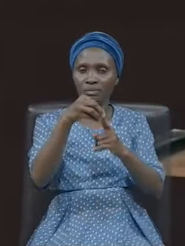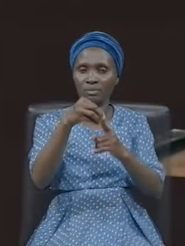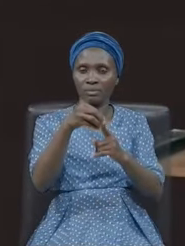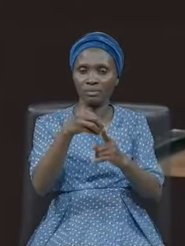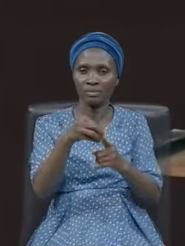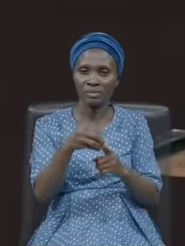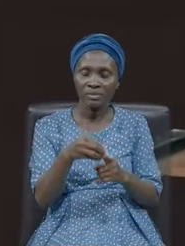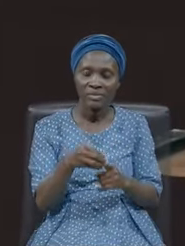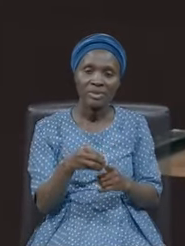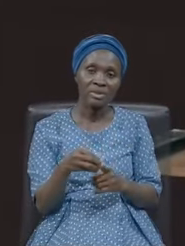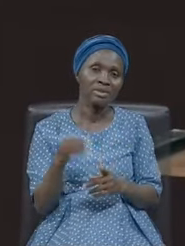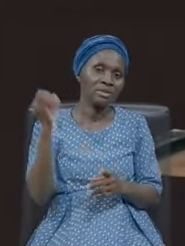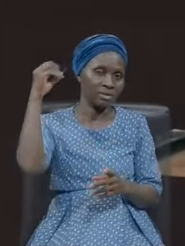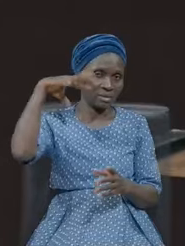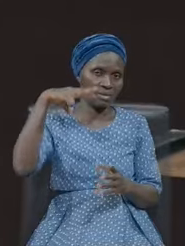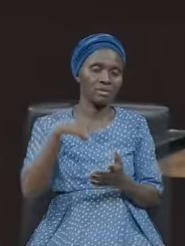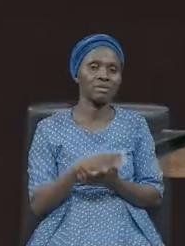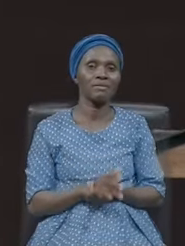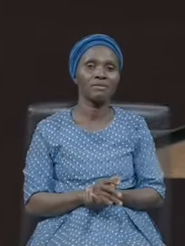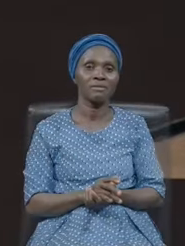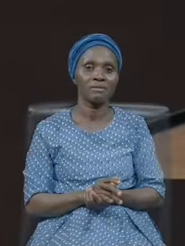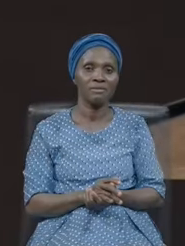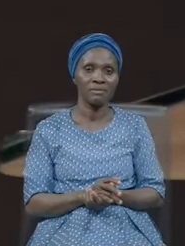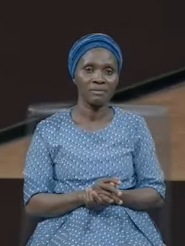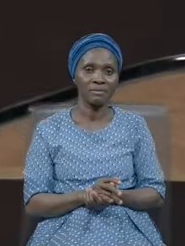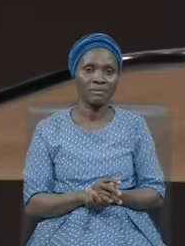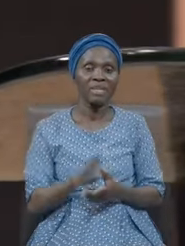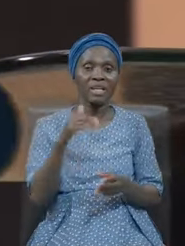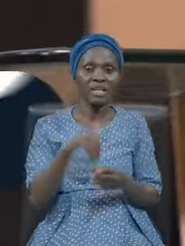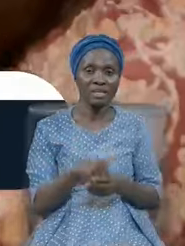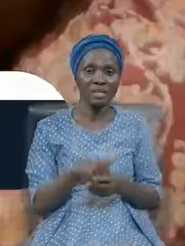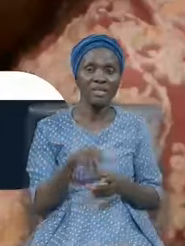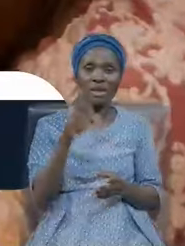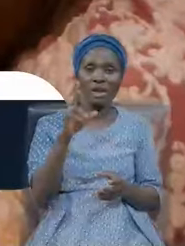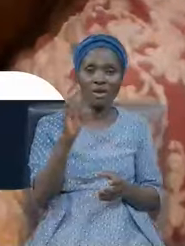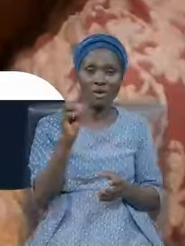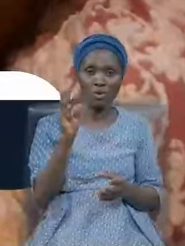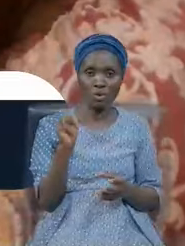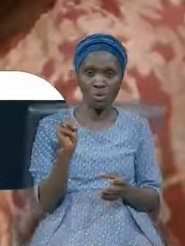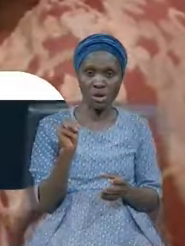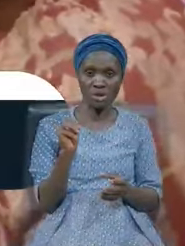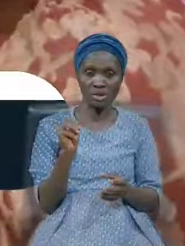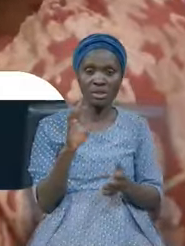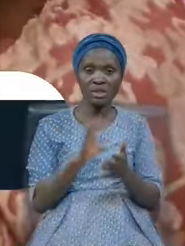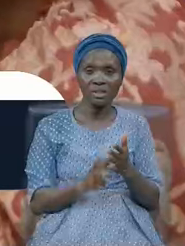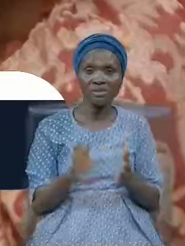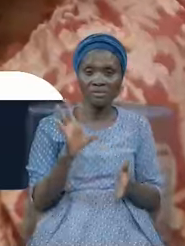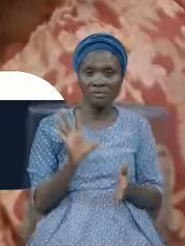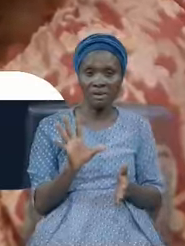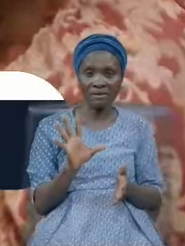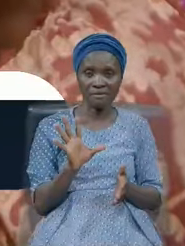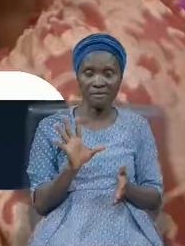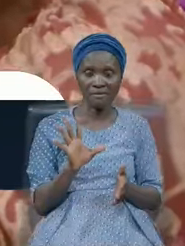Romains au chapitre 5 Romains 5 Romains chapitre